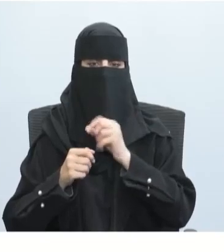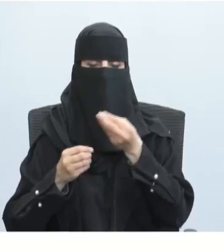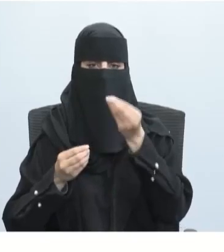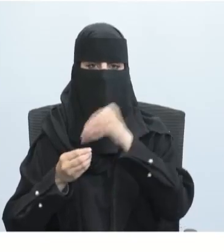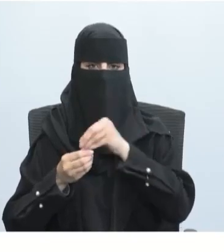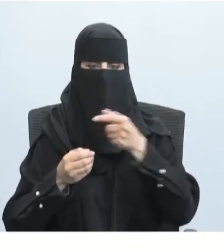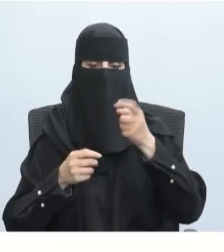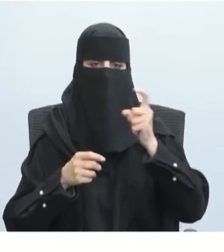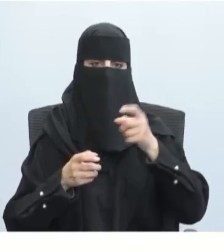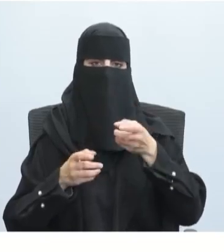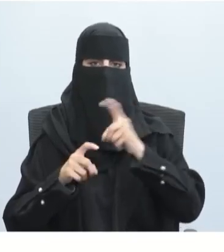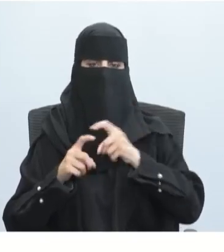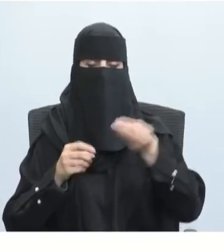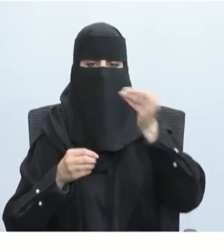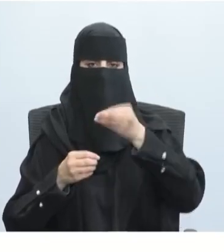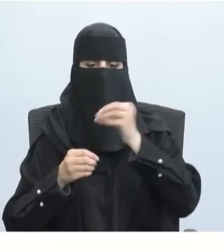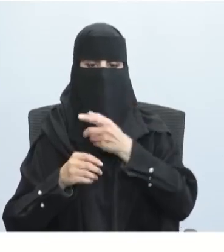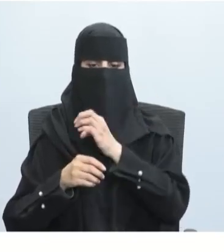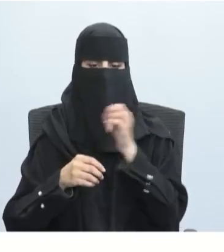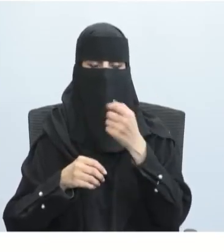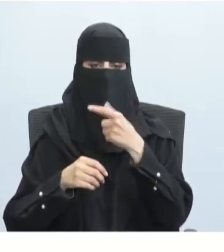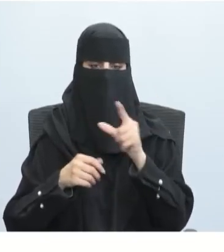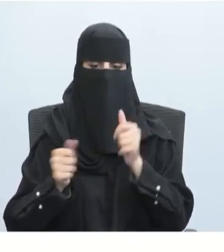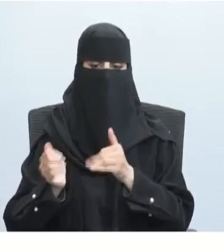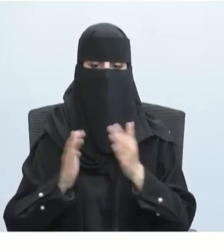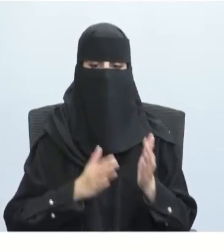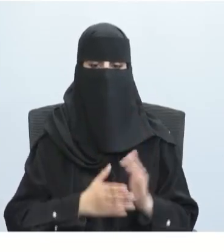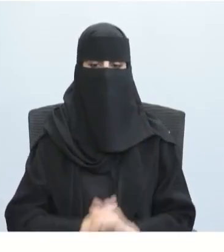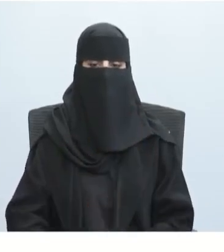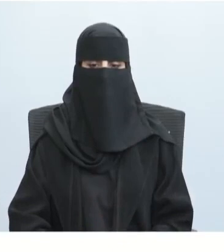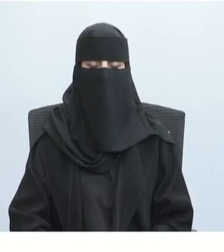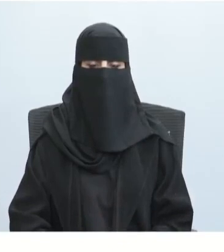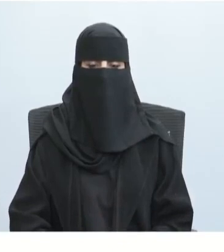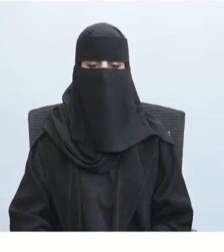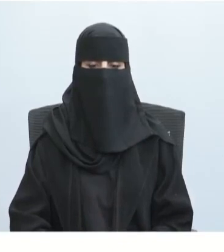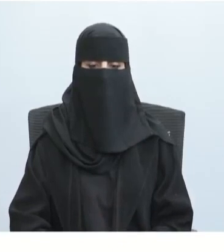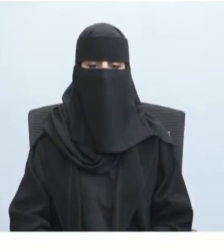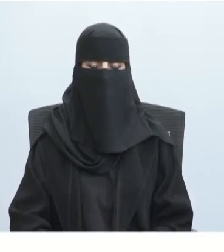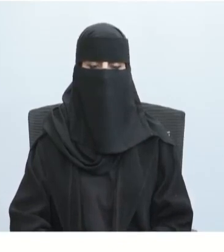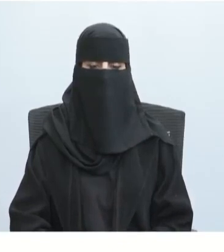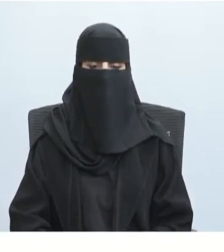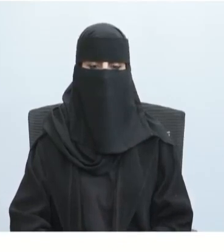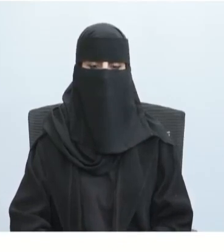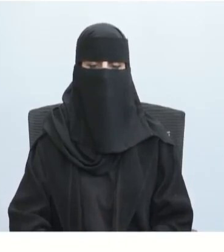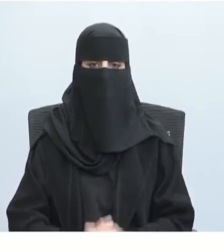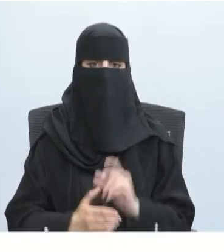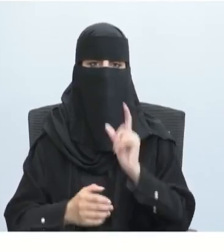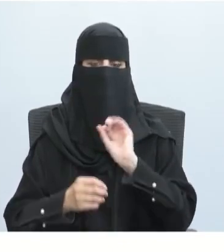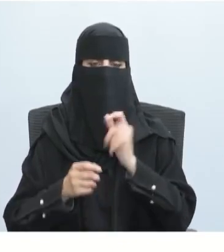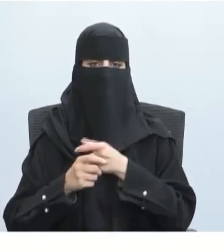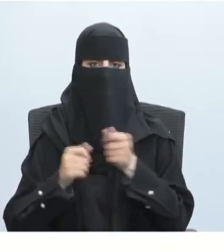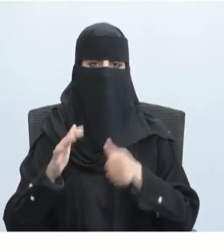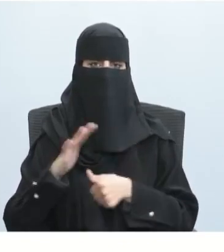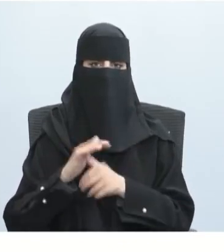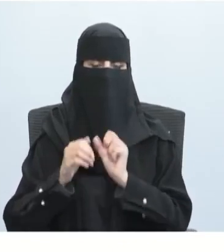2 واربعه بالتاكيد هي الكسب ذكرنا السنه الاولى المبلغ الاساسي بالاضافه الى ارباح السنه الثانيه